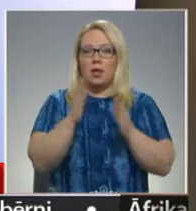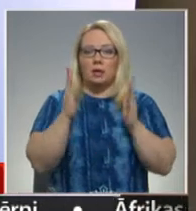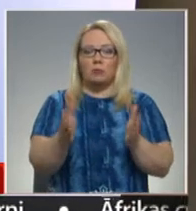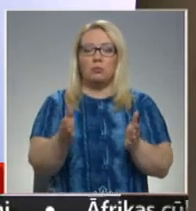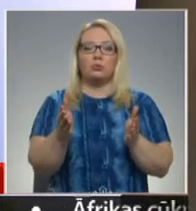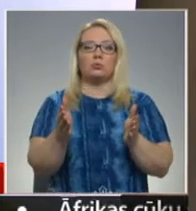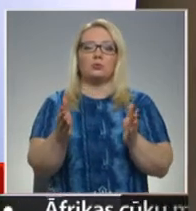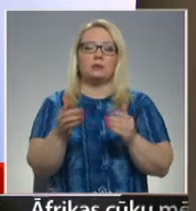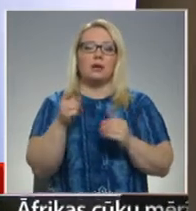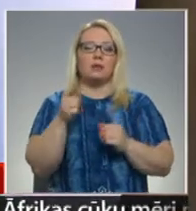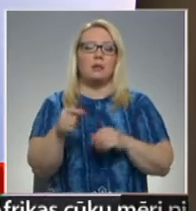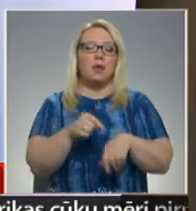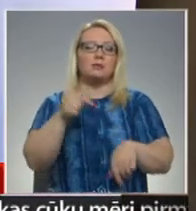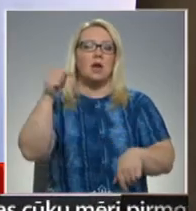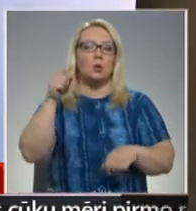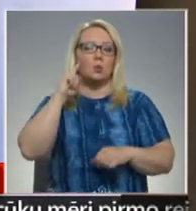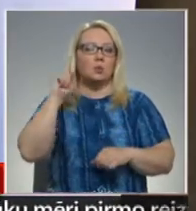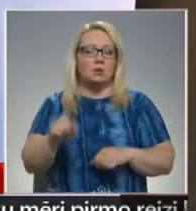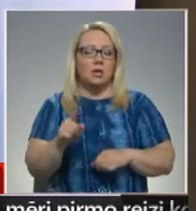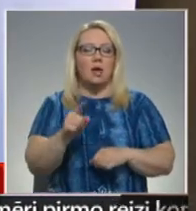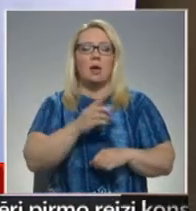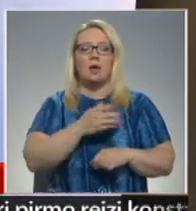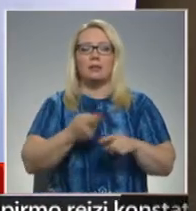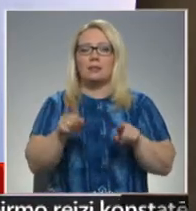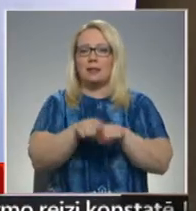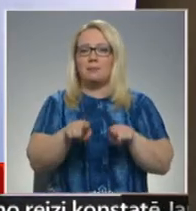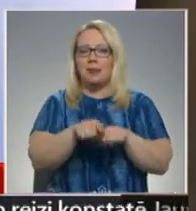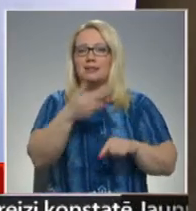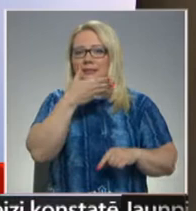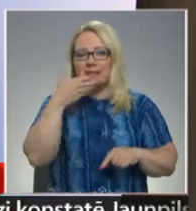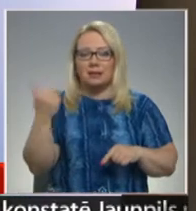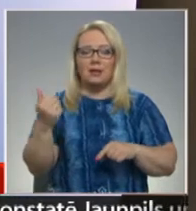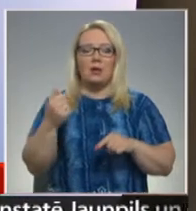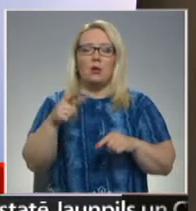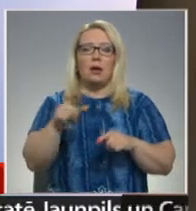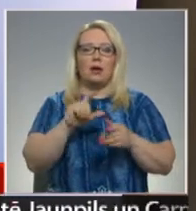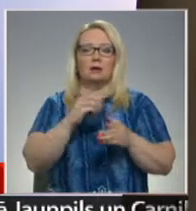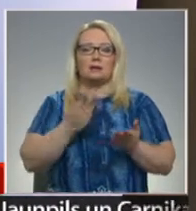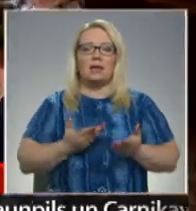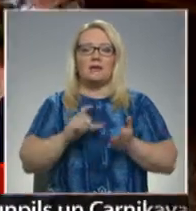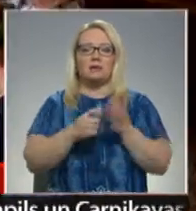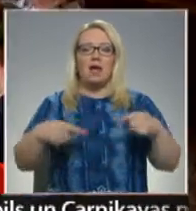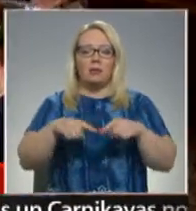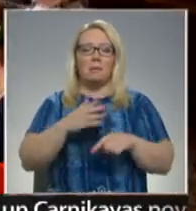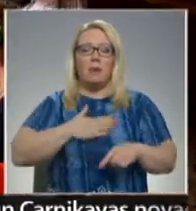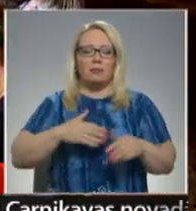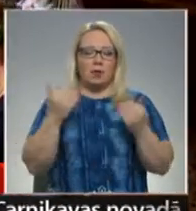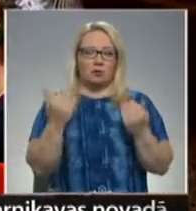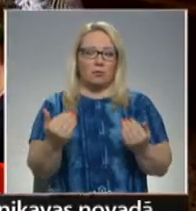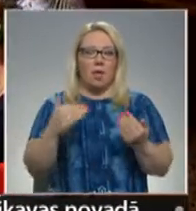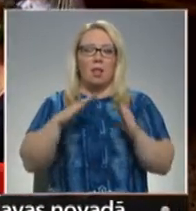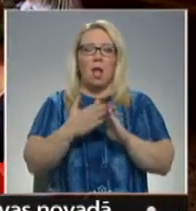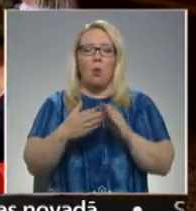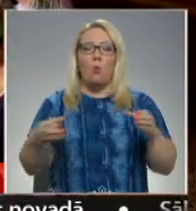tādā sajūtu ziņā tikpat silti un kā dzīves telpa tikpat tīkama, kā tā ir šobrīd. Latvijas lauku